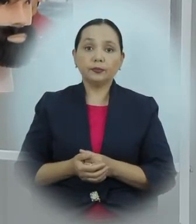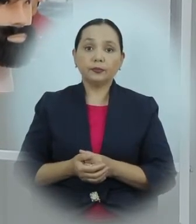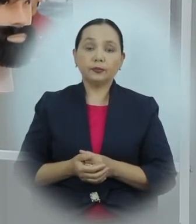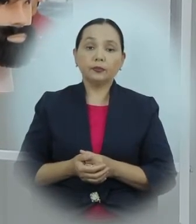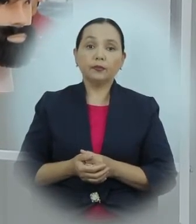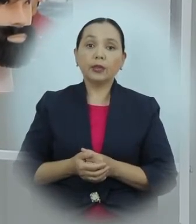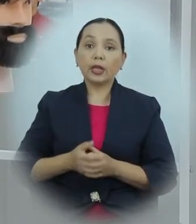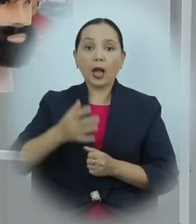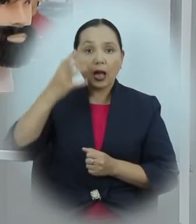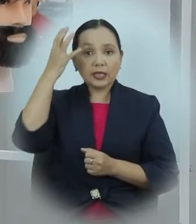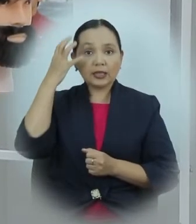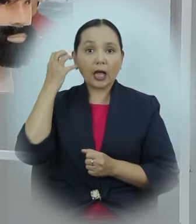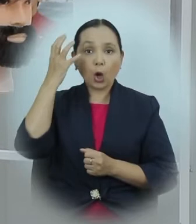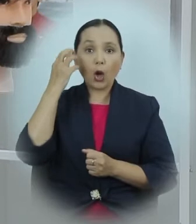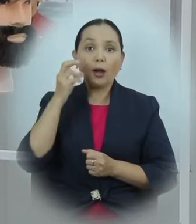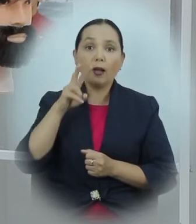Taroqlar